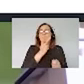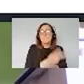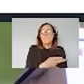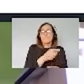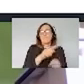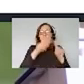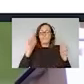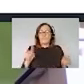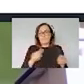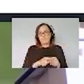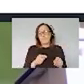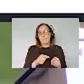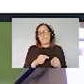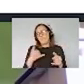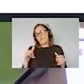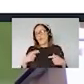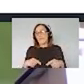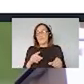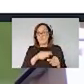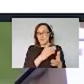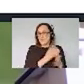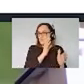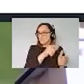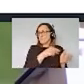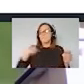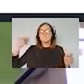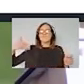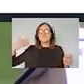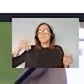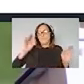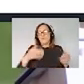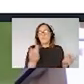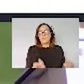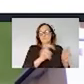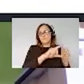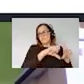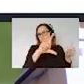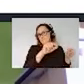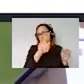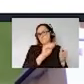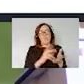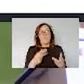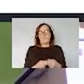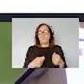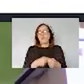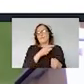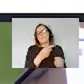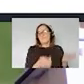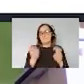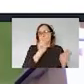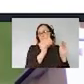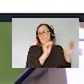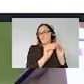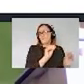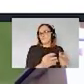i ktoś w trakcie nawet monologu może tworzyć tę tablicę, jeśli Państwu nie przeszkadza, że ta tablica powstaje, bo